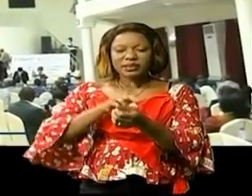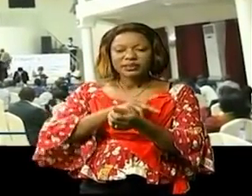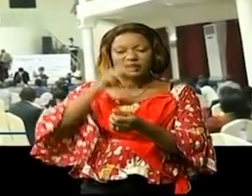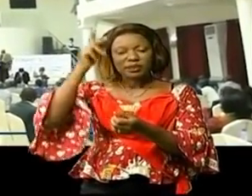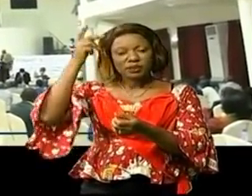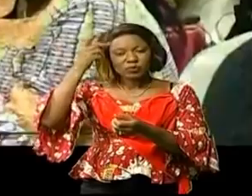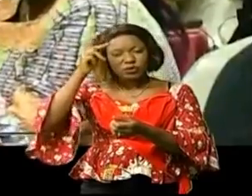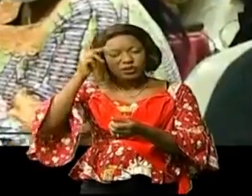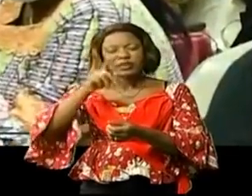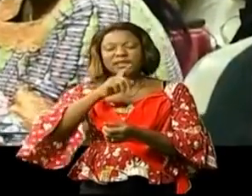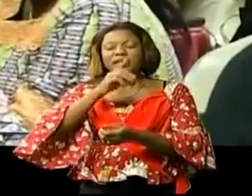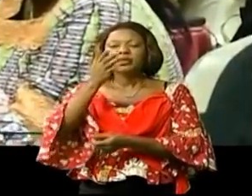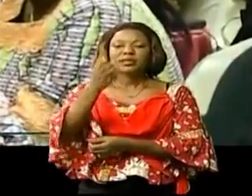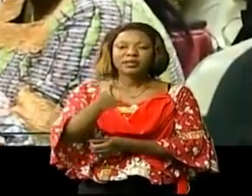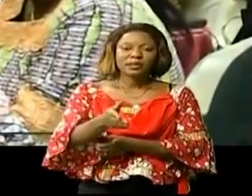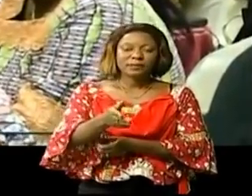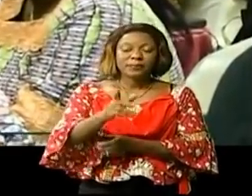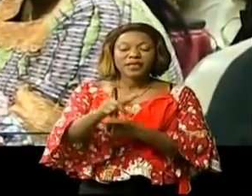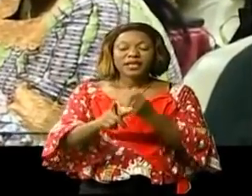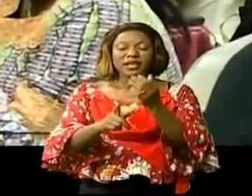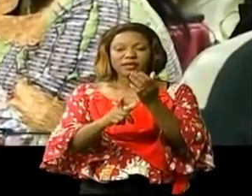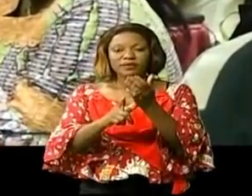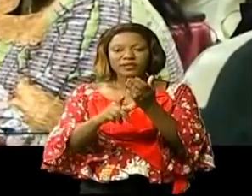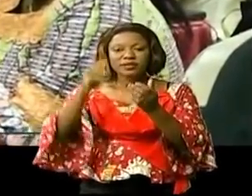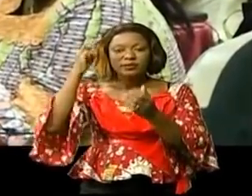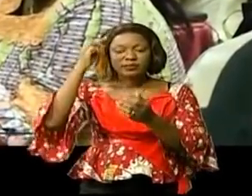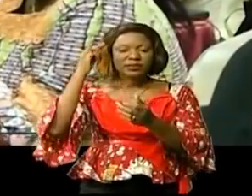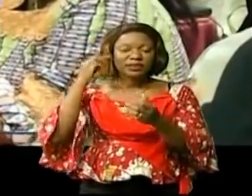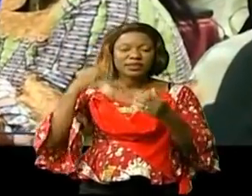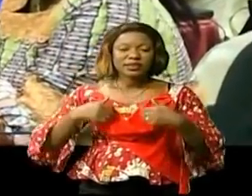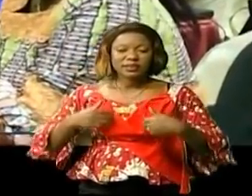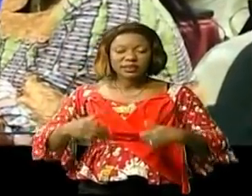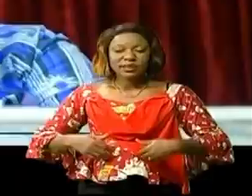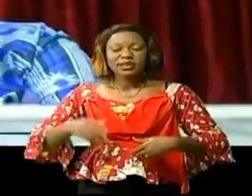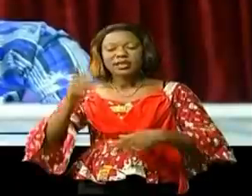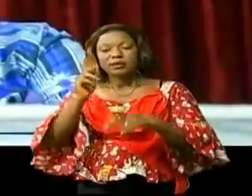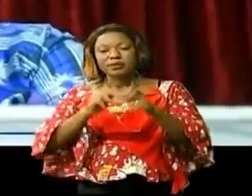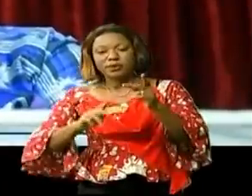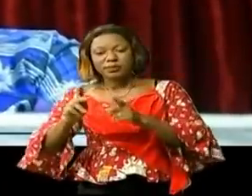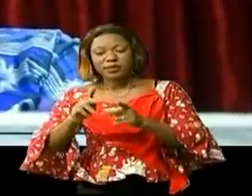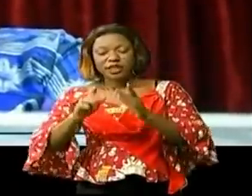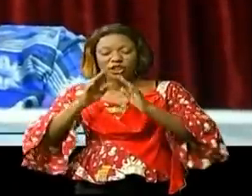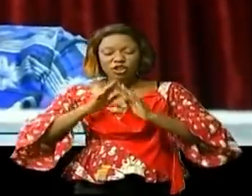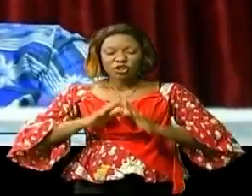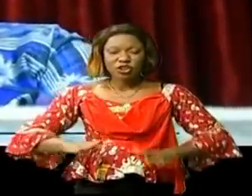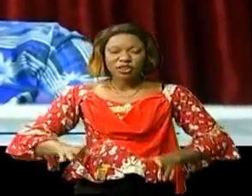autres provinces du pays, la vice-ministre de la Santé publique, Hygiène et Prévention, Véronique